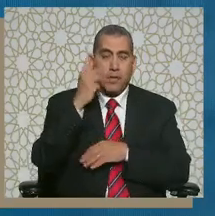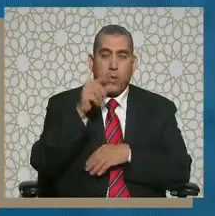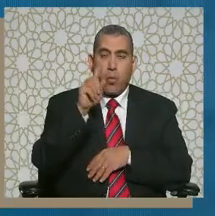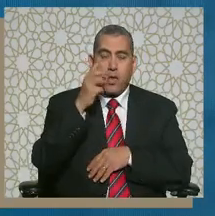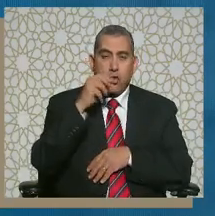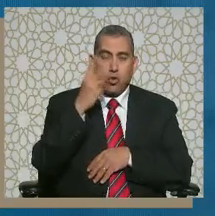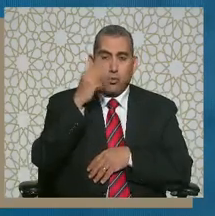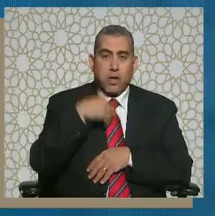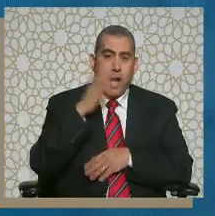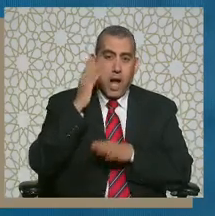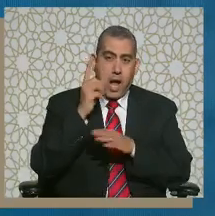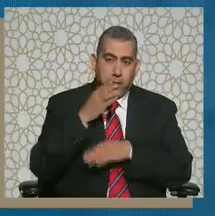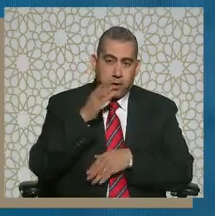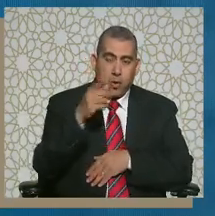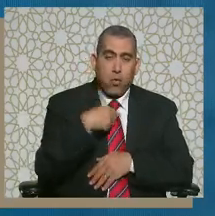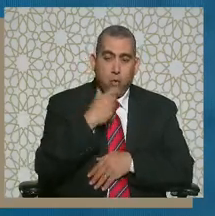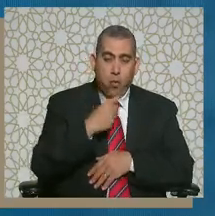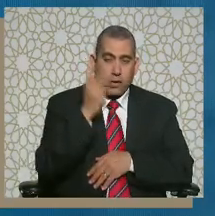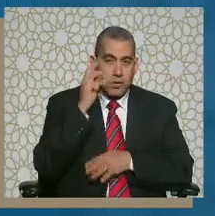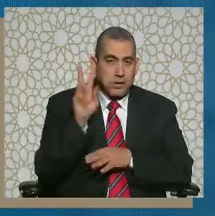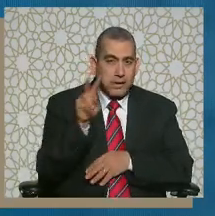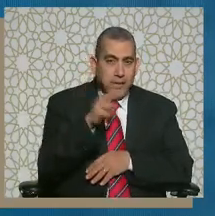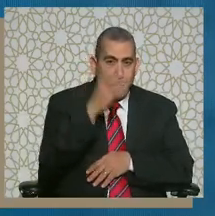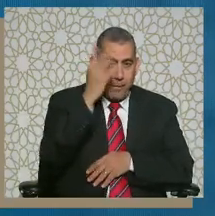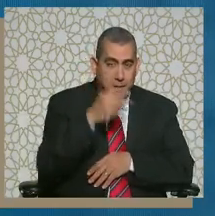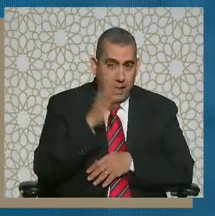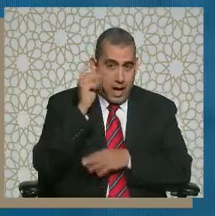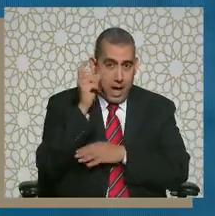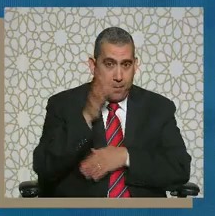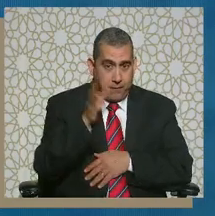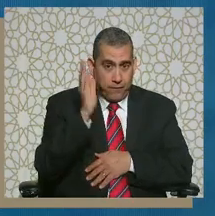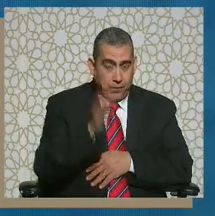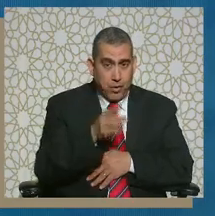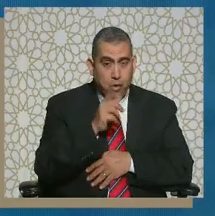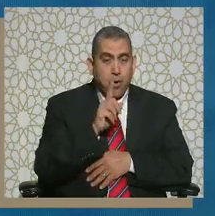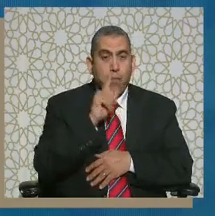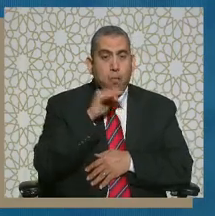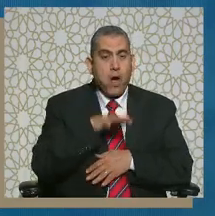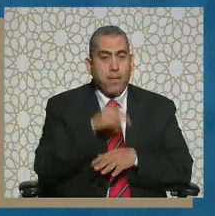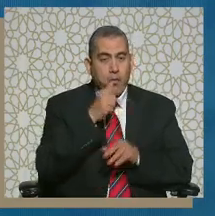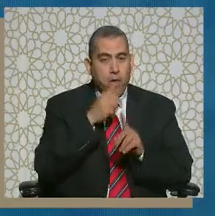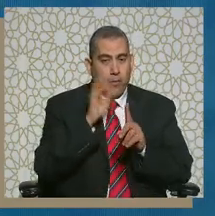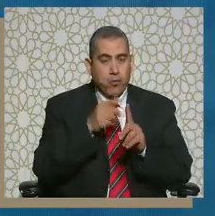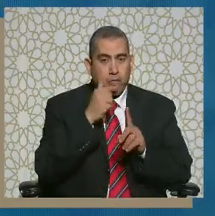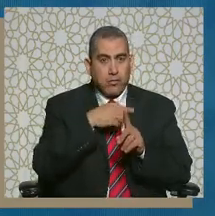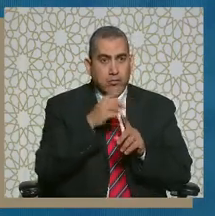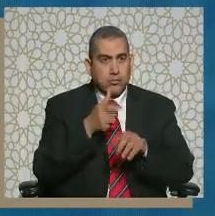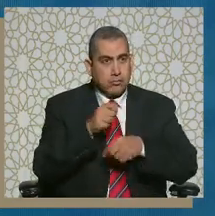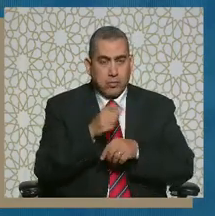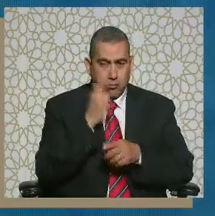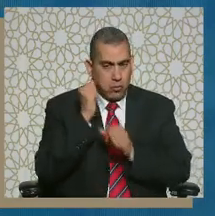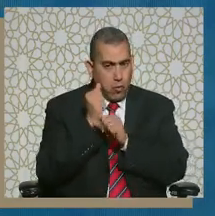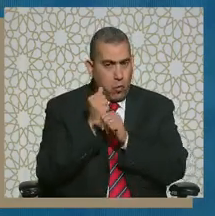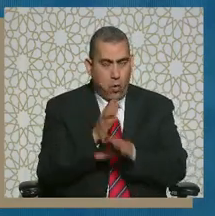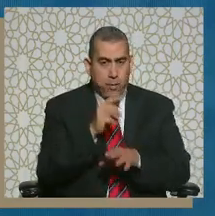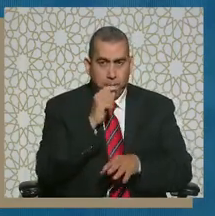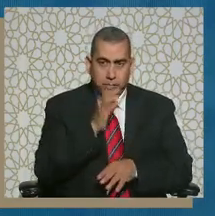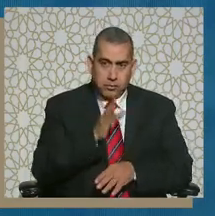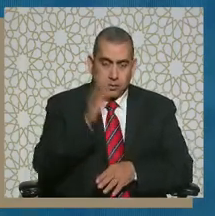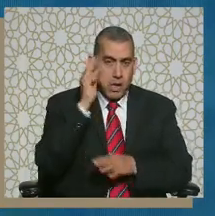مساجد الله فيجوز لك ان انت تروحي تذهبي الصلاه في المسجد وليس هناك قيد في هذا